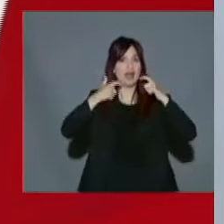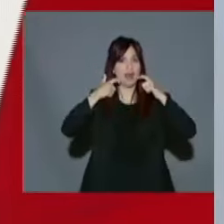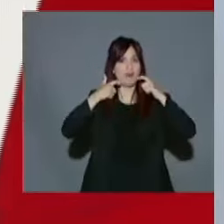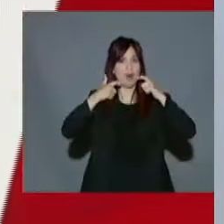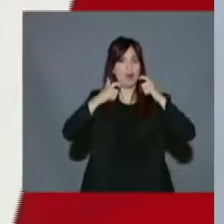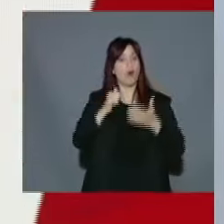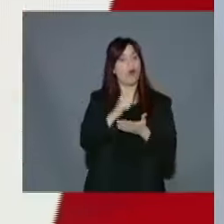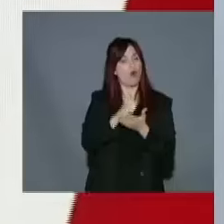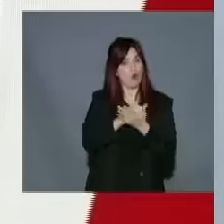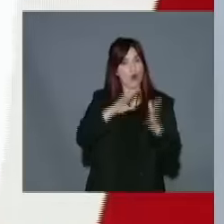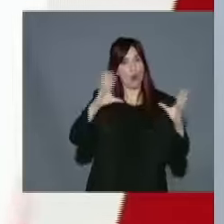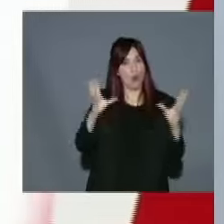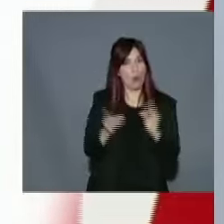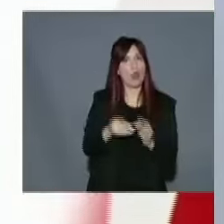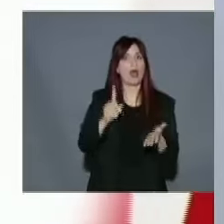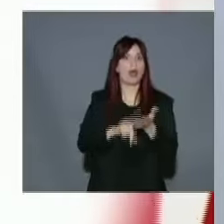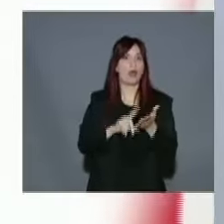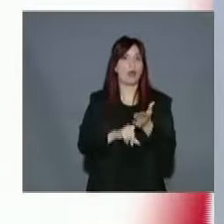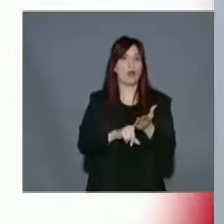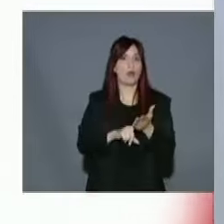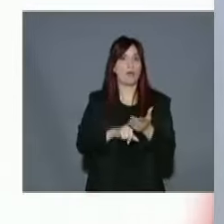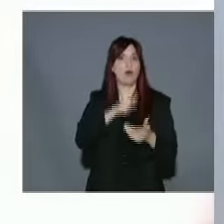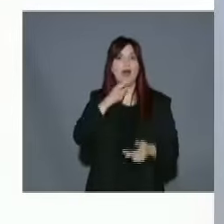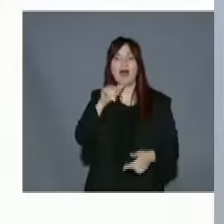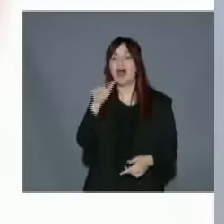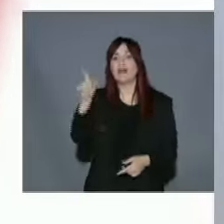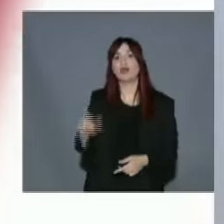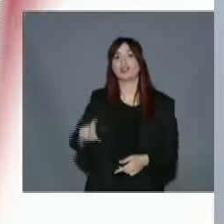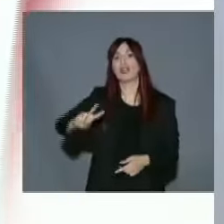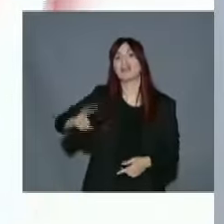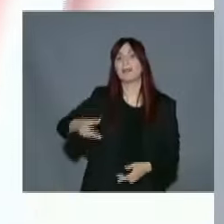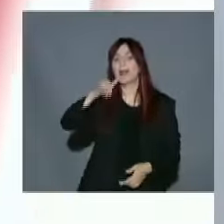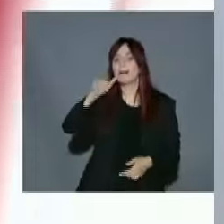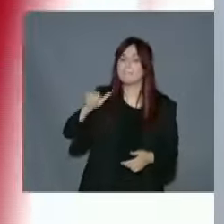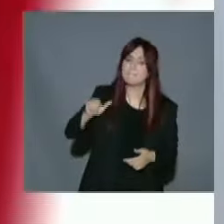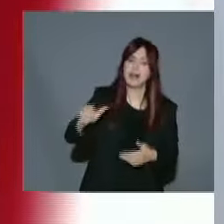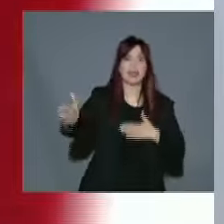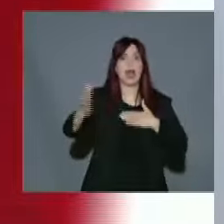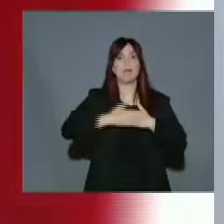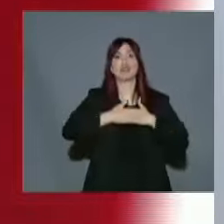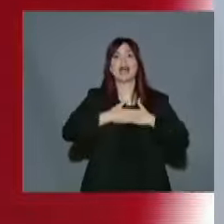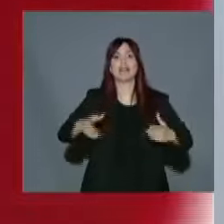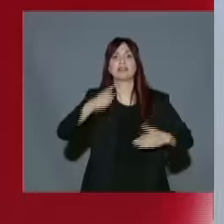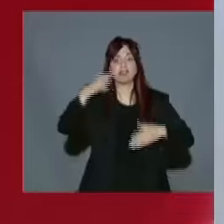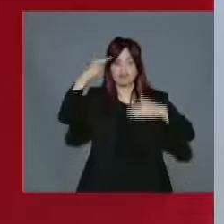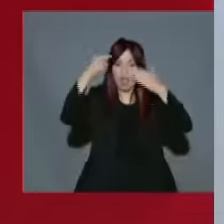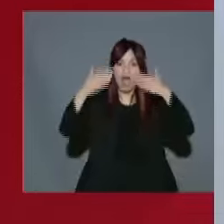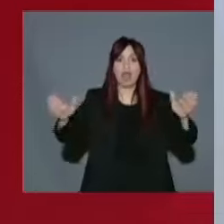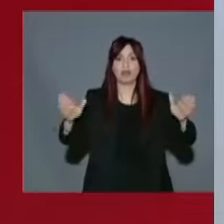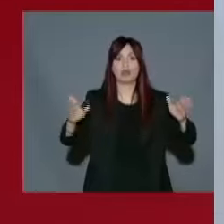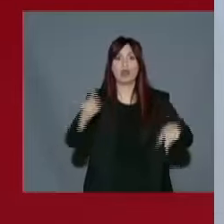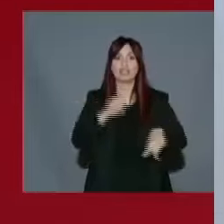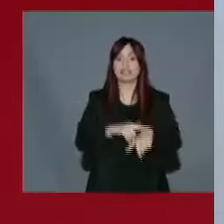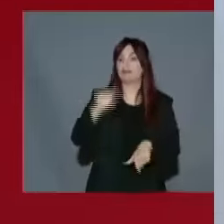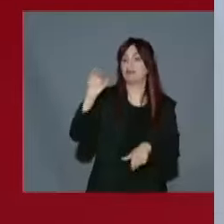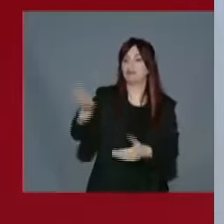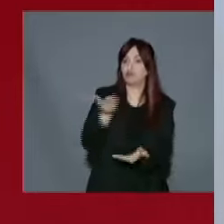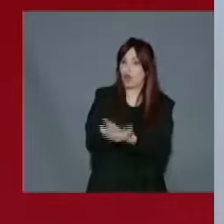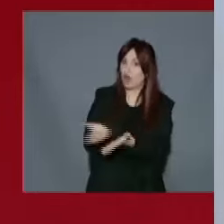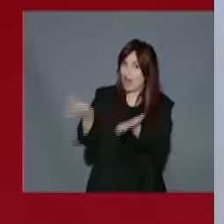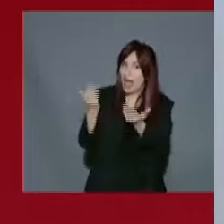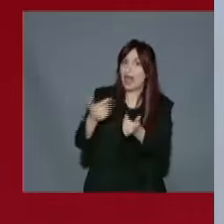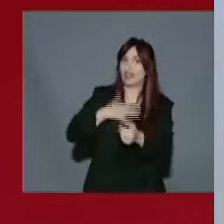την περιέχει την άλλη, ως μια πιθανή συνυπαρκτική παράμετρο. Δεν θα αγαπηθούν,